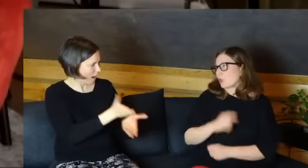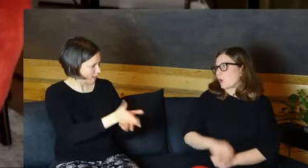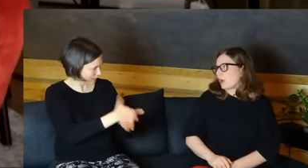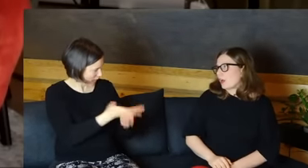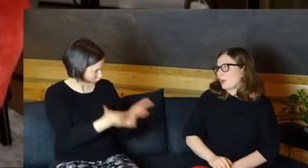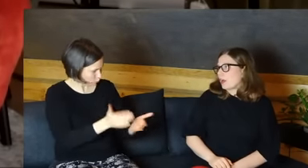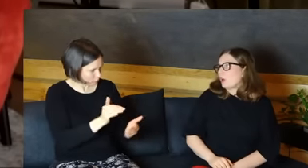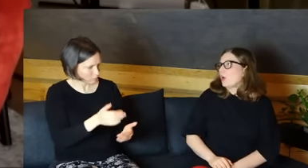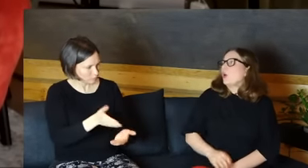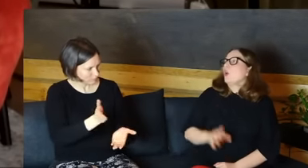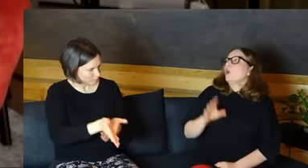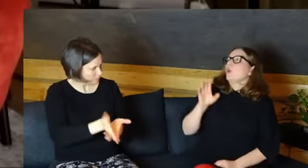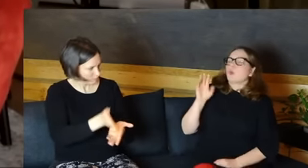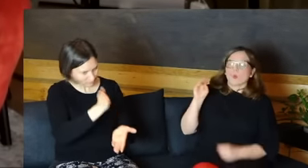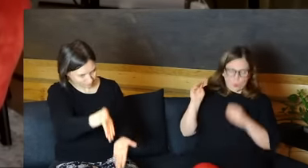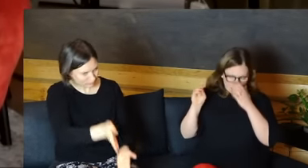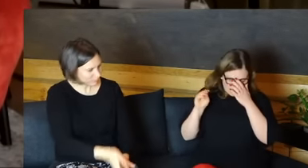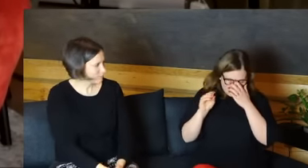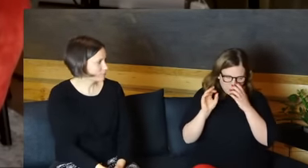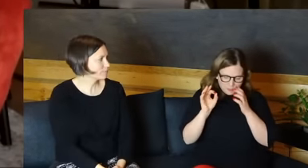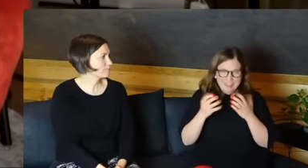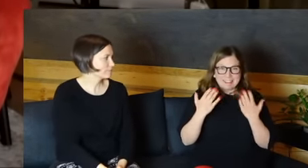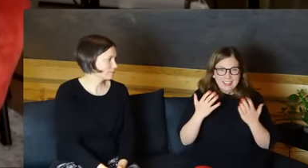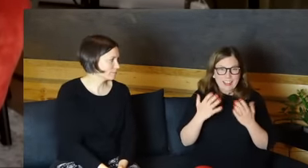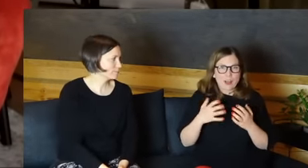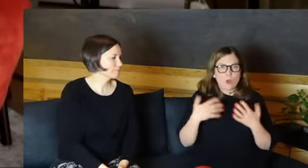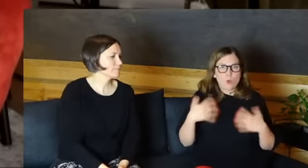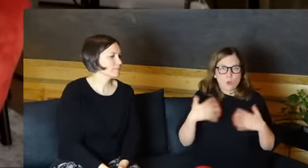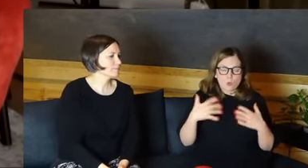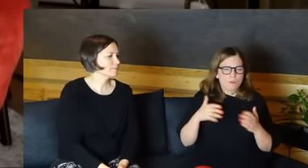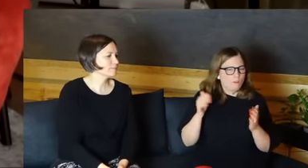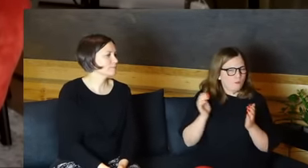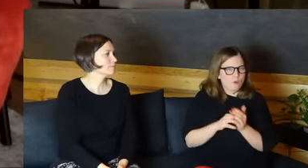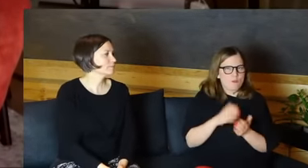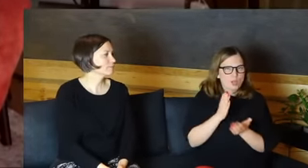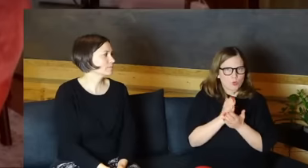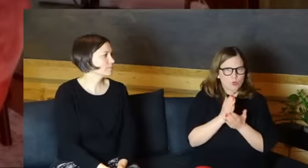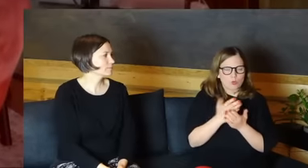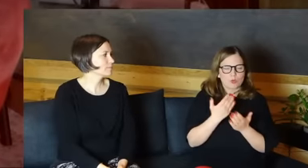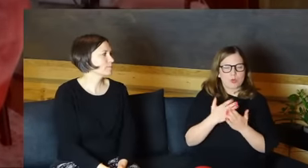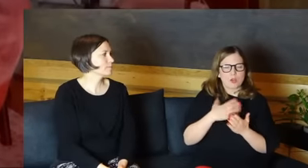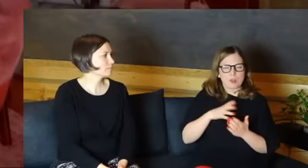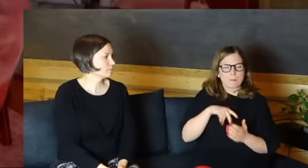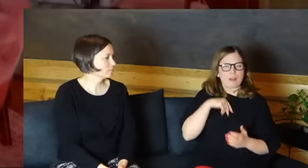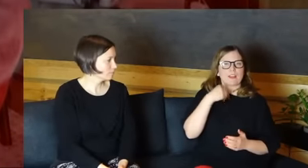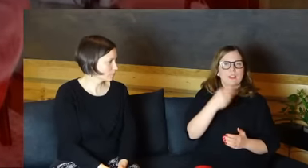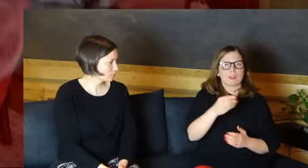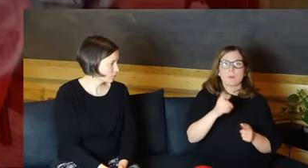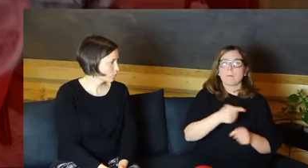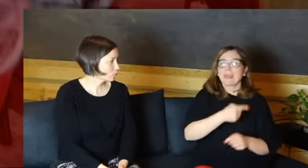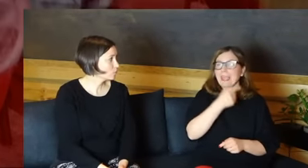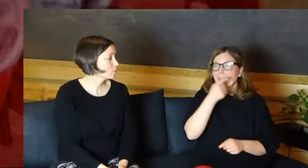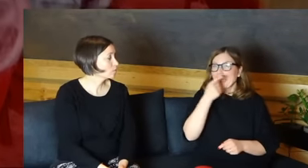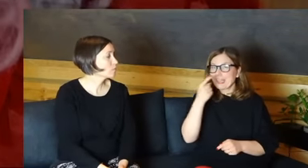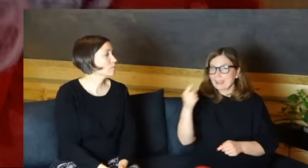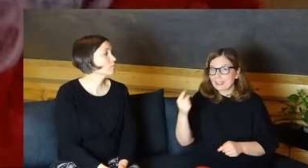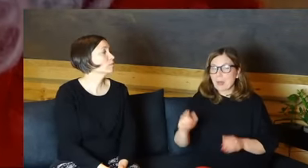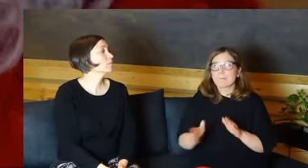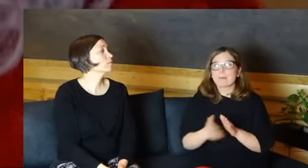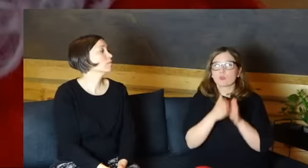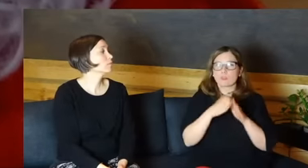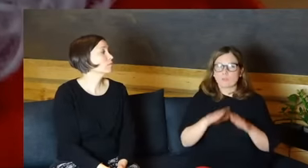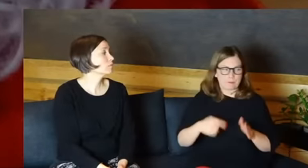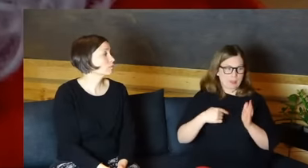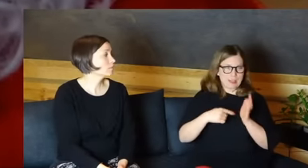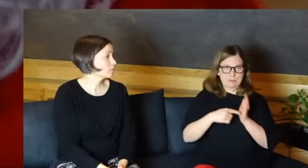tuota kova juttu, eli tuota, halutaan niinku palkita siitä, että kuinka kauan on ollut töissä perustavalla, että meillä on